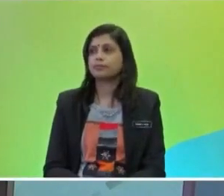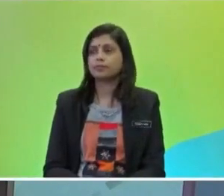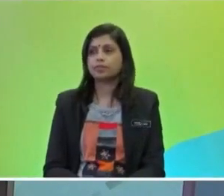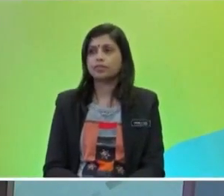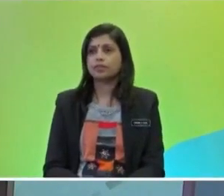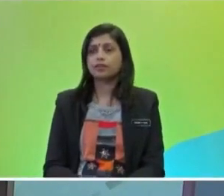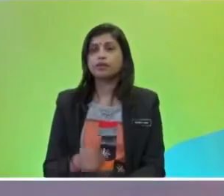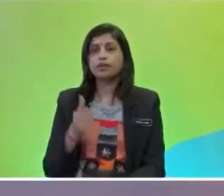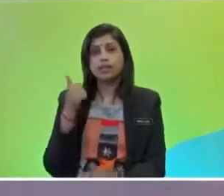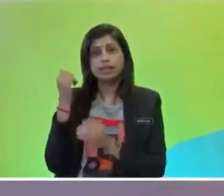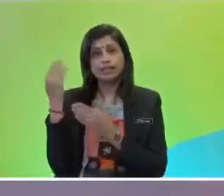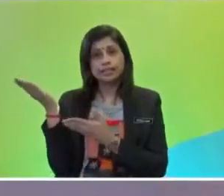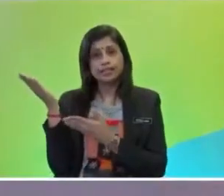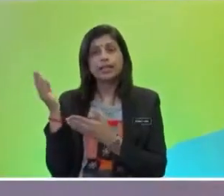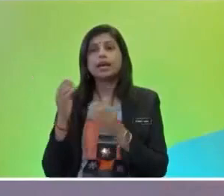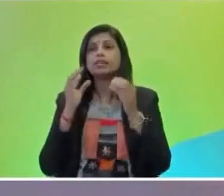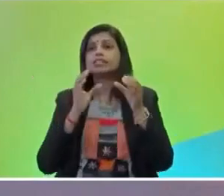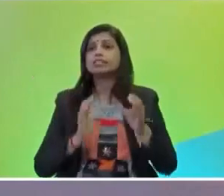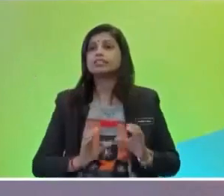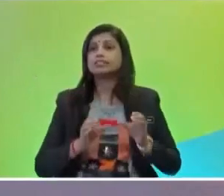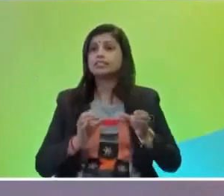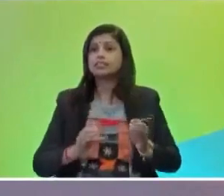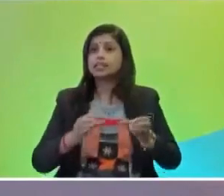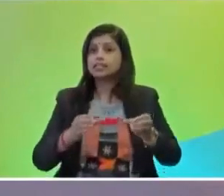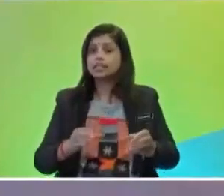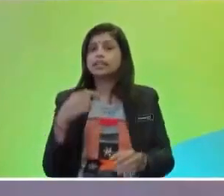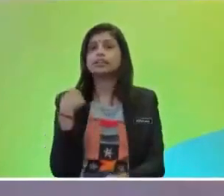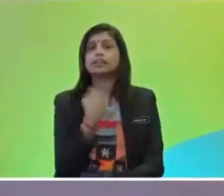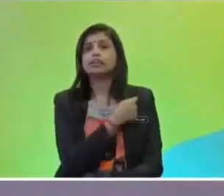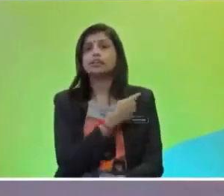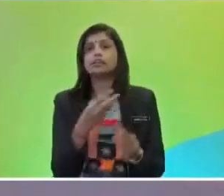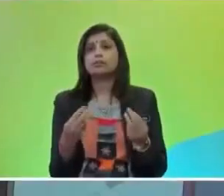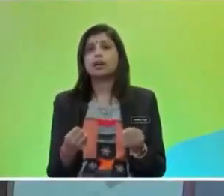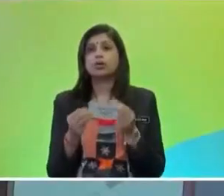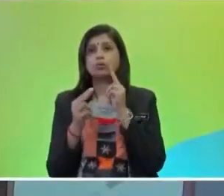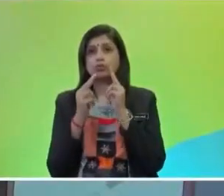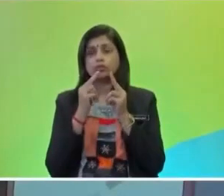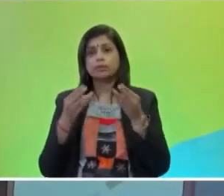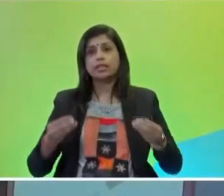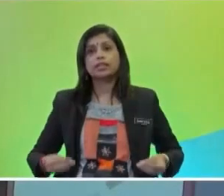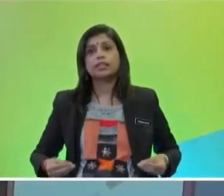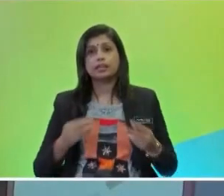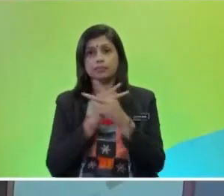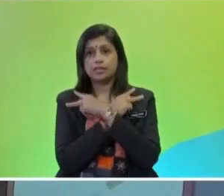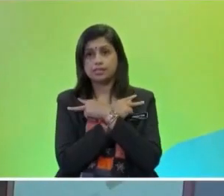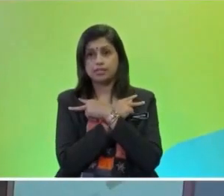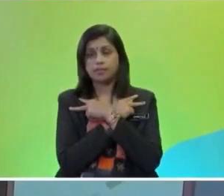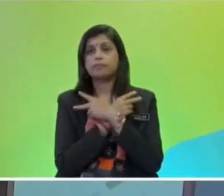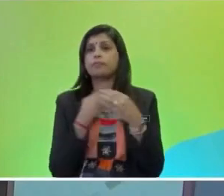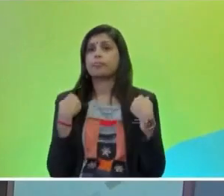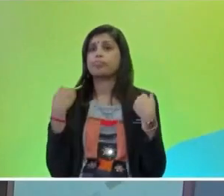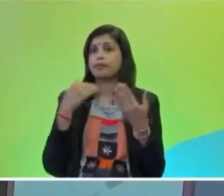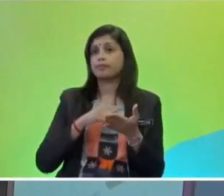Inilah cara-caranya yang kita belajar tadi. Okey. Okey, baik. Seterusnya, gambar keempat.